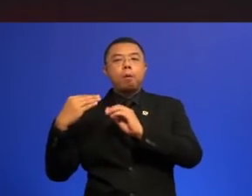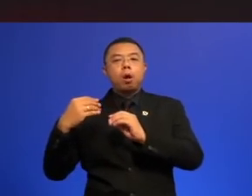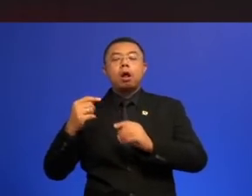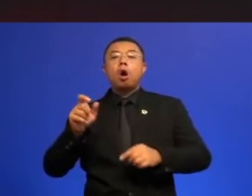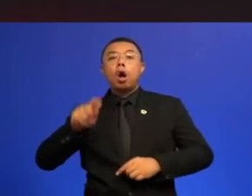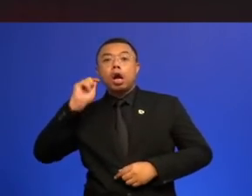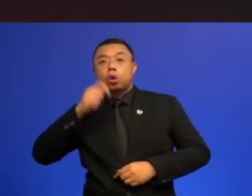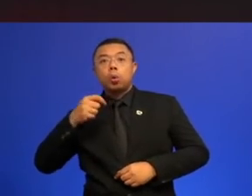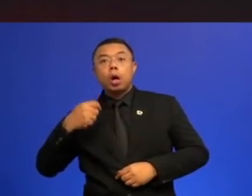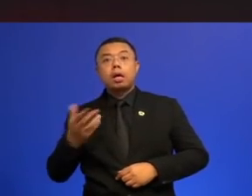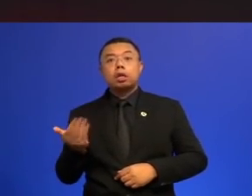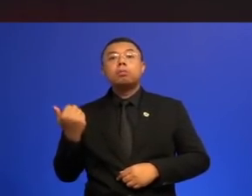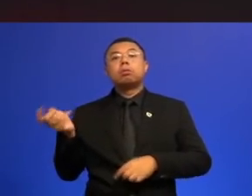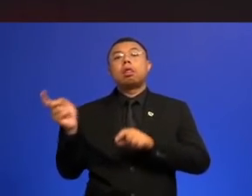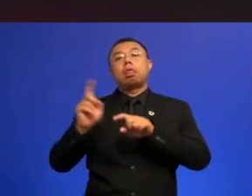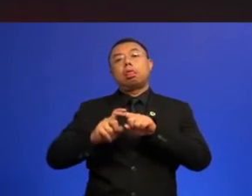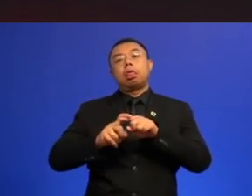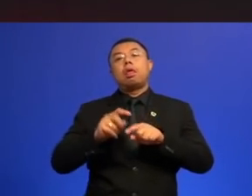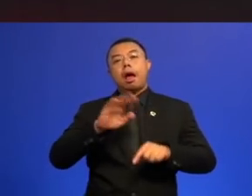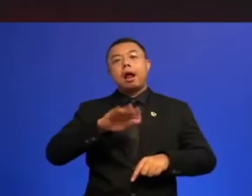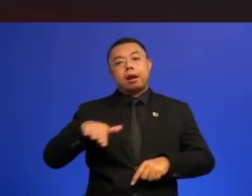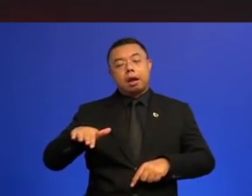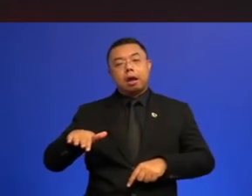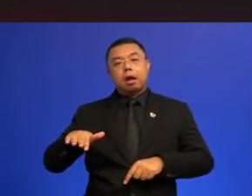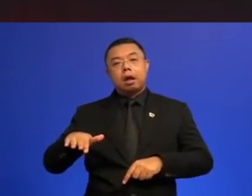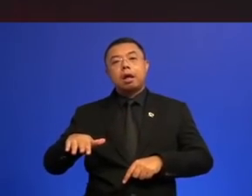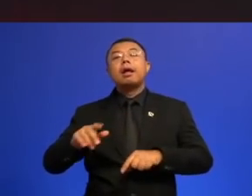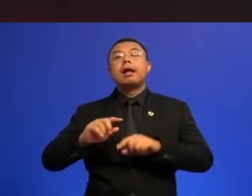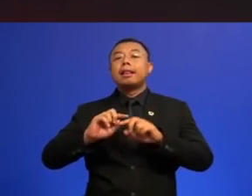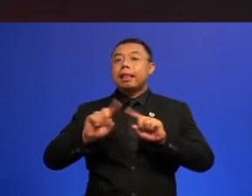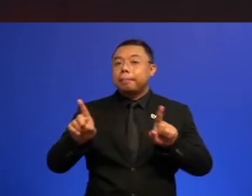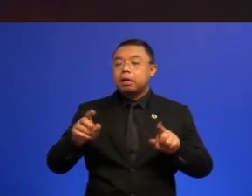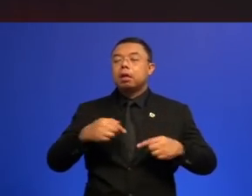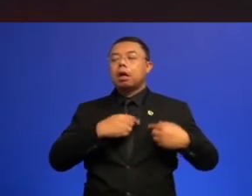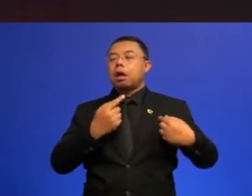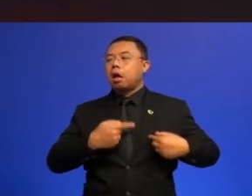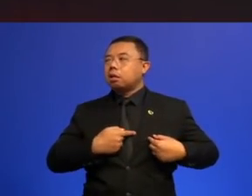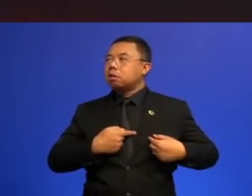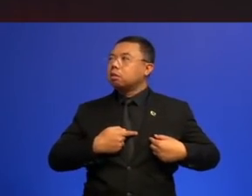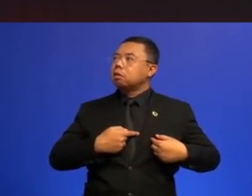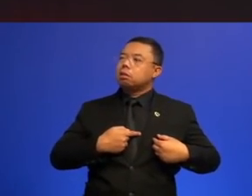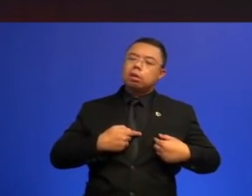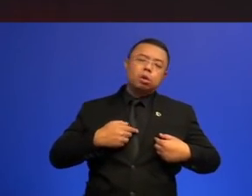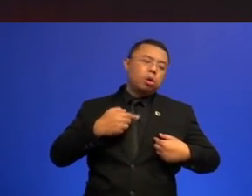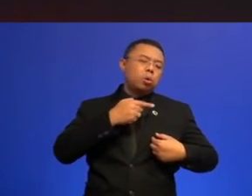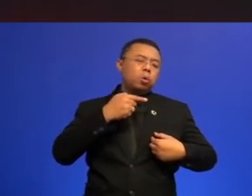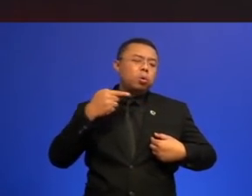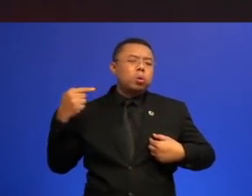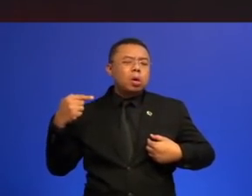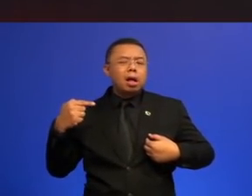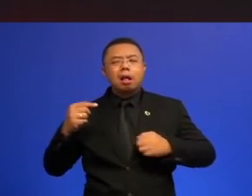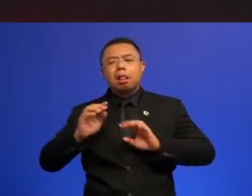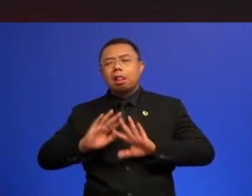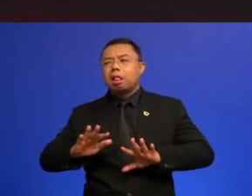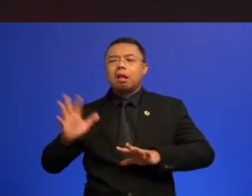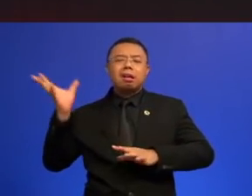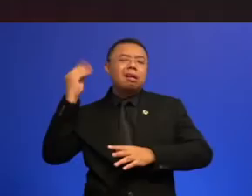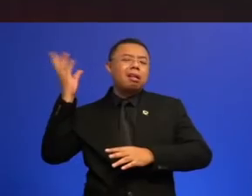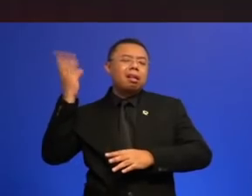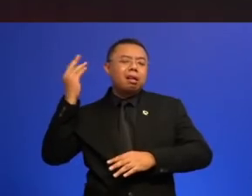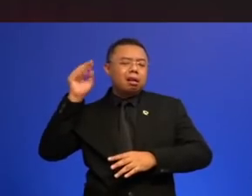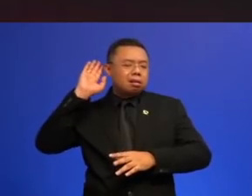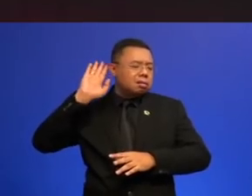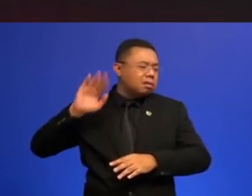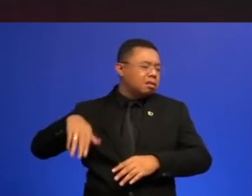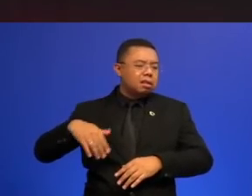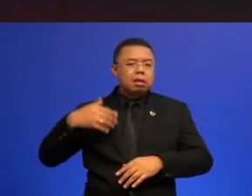yang hidupnya sudah pasti bergantung kepada anak-anaknya. Di sisi lain hati saya tidak sejahtera harus mendengar hal-hal yang tidak patut untuk